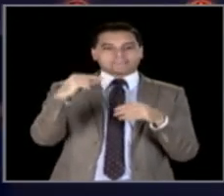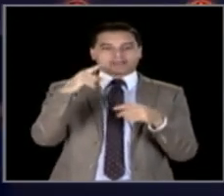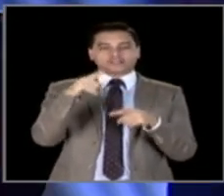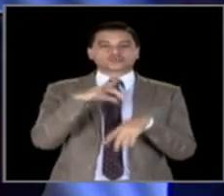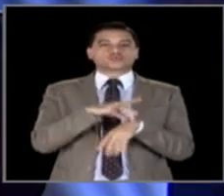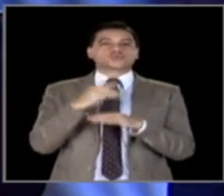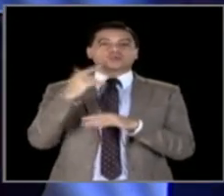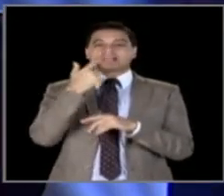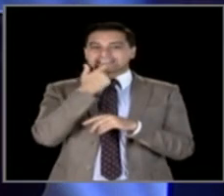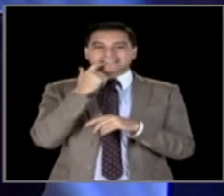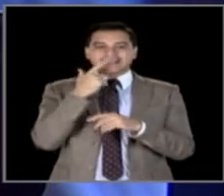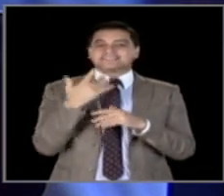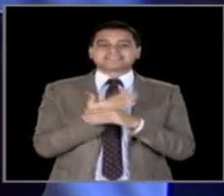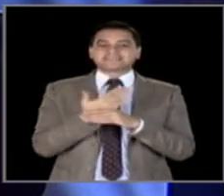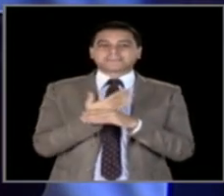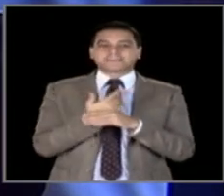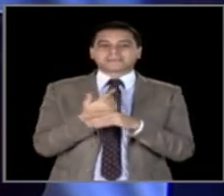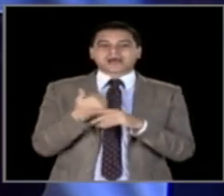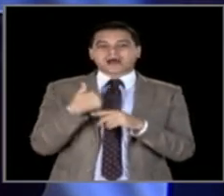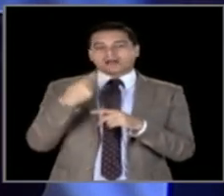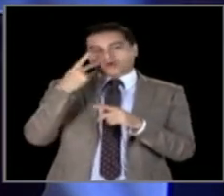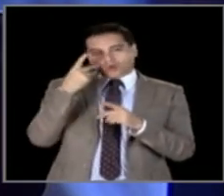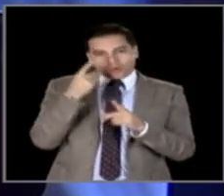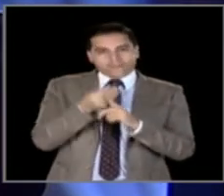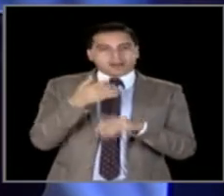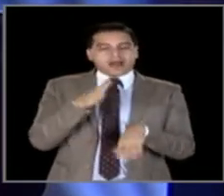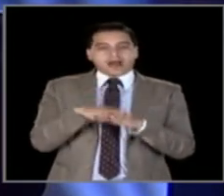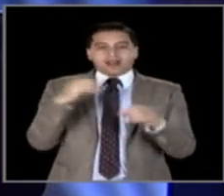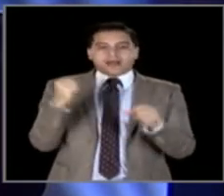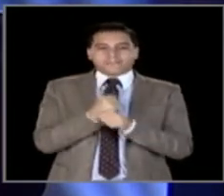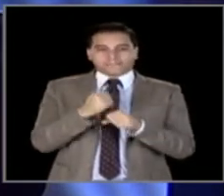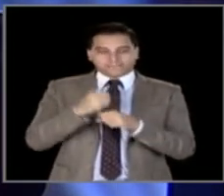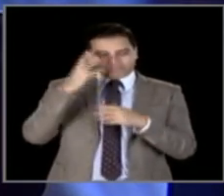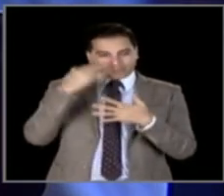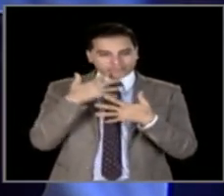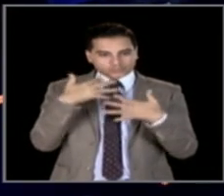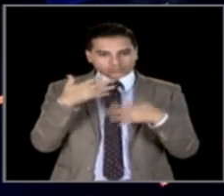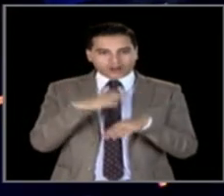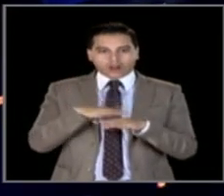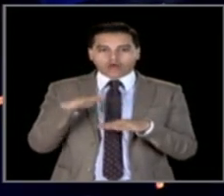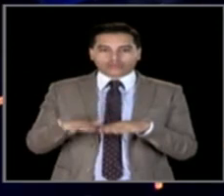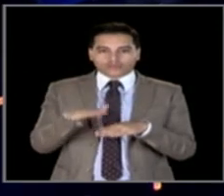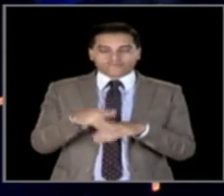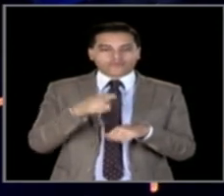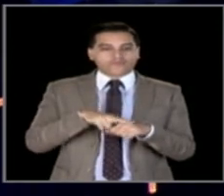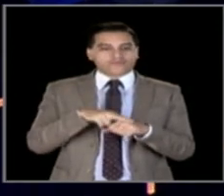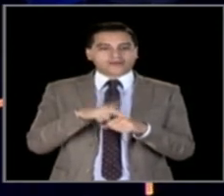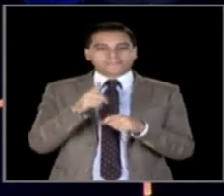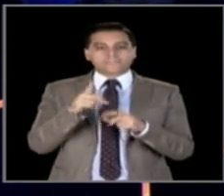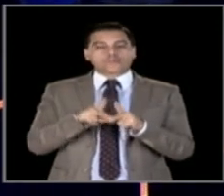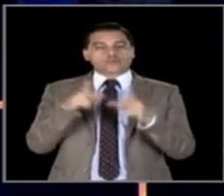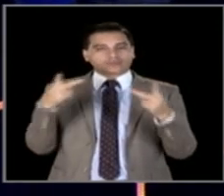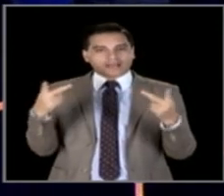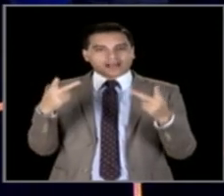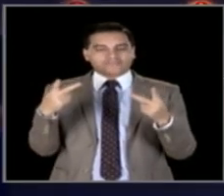دكتوره اسنان، اشمعنى اسنان؟ يعني المجال عموما حاساه ممتع، خصوصا في حته الطب. ممتع طبعا، اللي هو مختلف، بتحب يعني